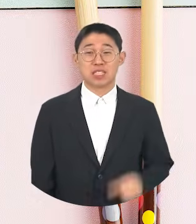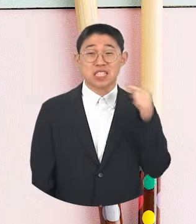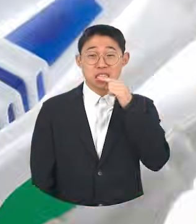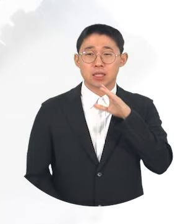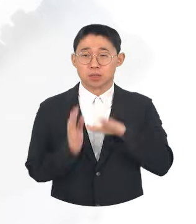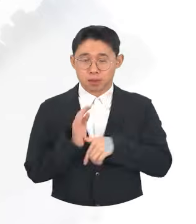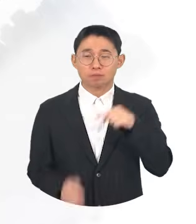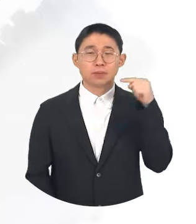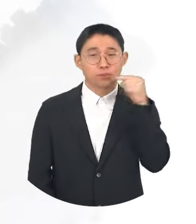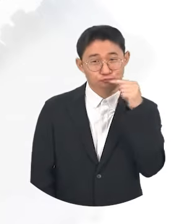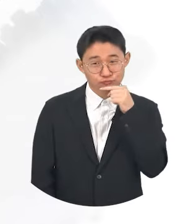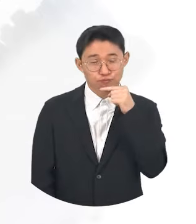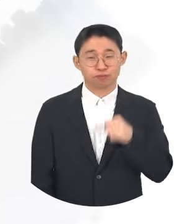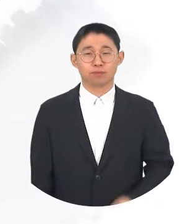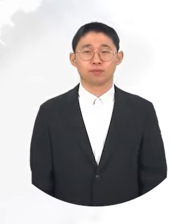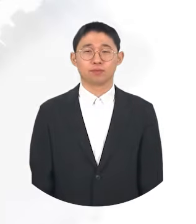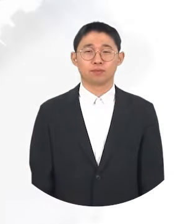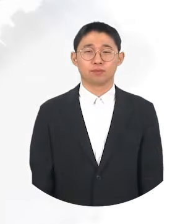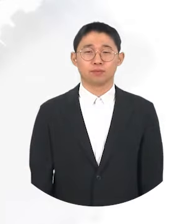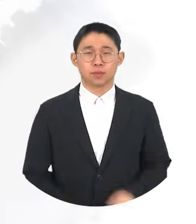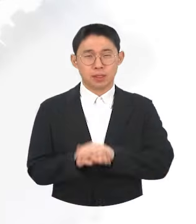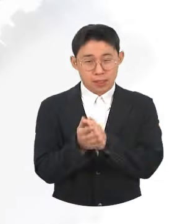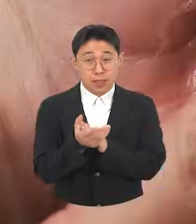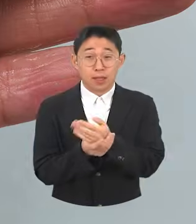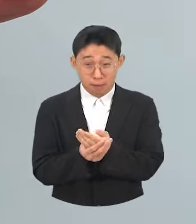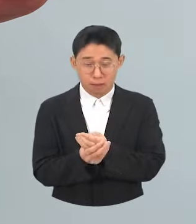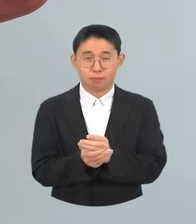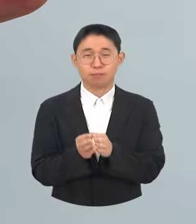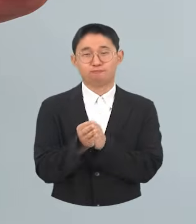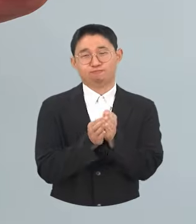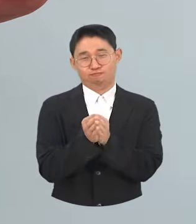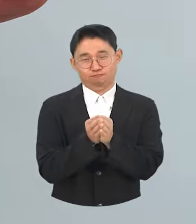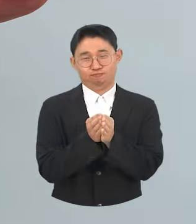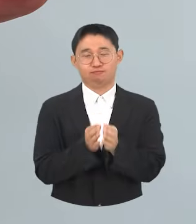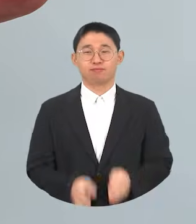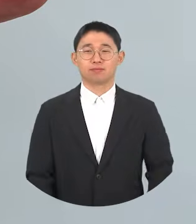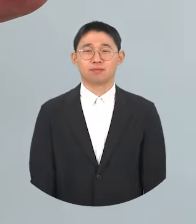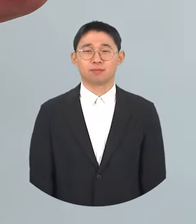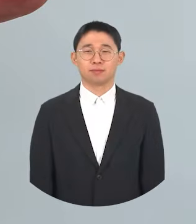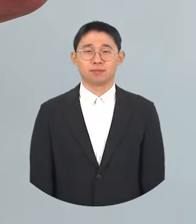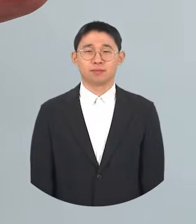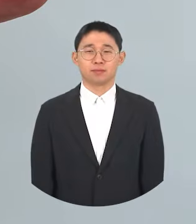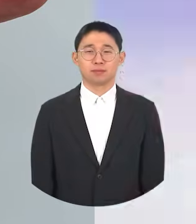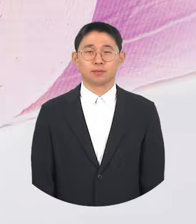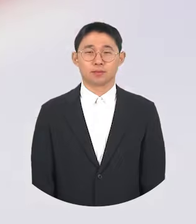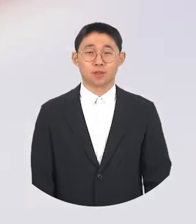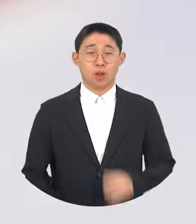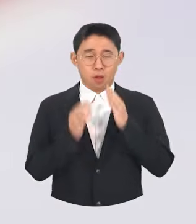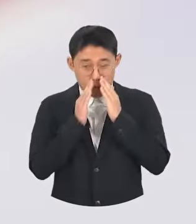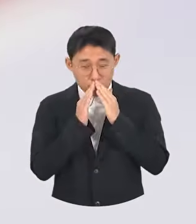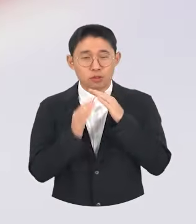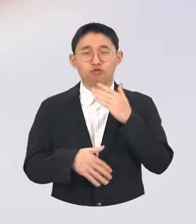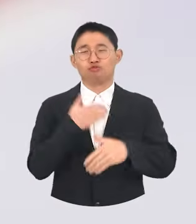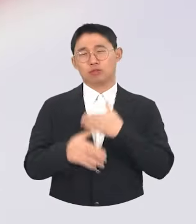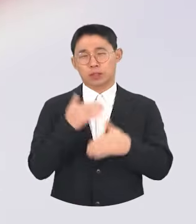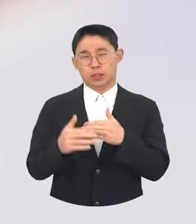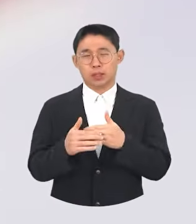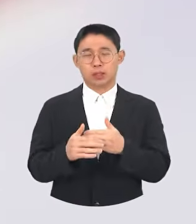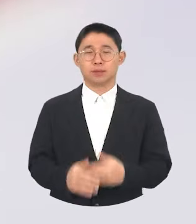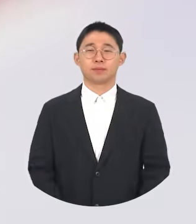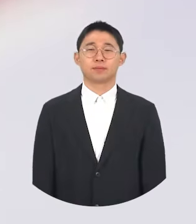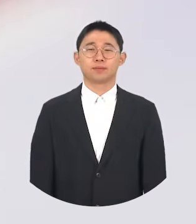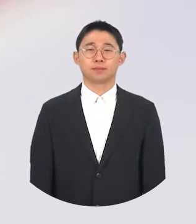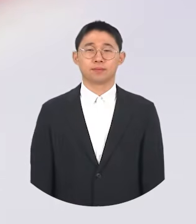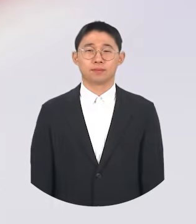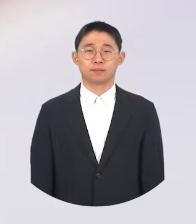젓가락, 이를 닦을 때 쓰는 칫솔, 손을 씻을 때 쓰는 비누, 코 풀 때 쓰는